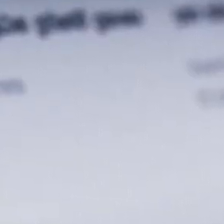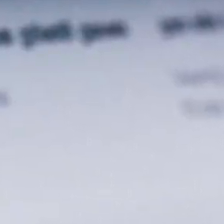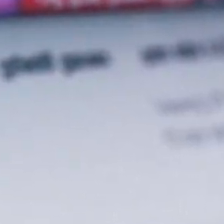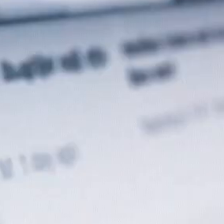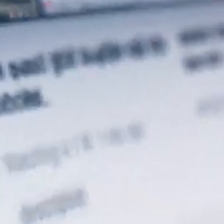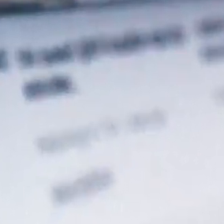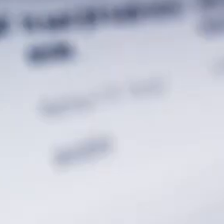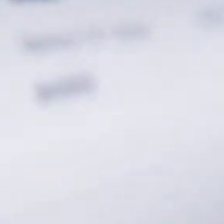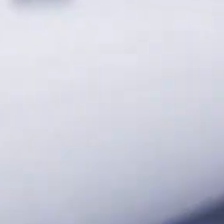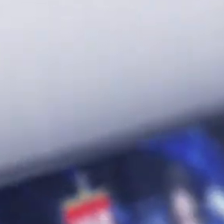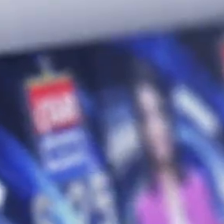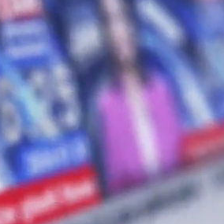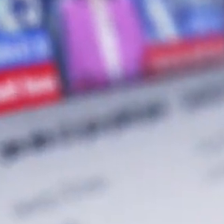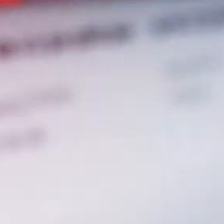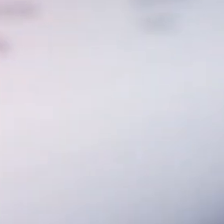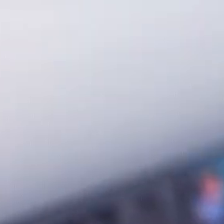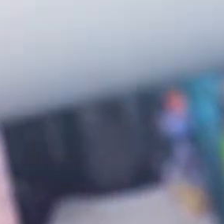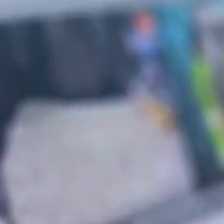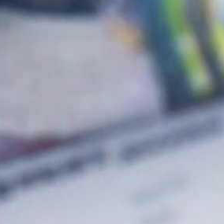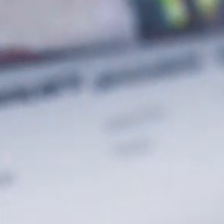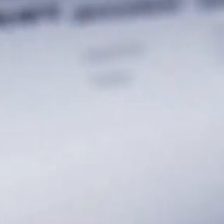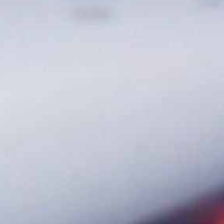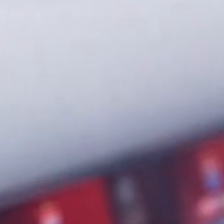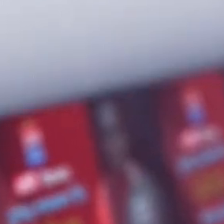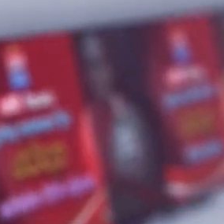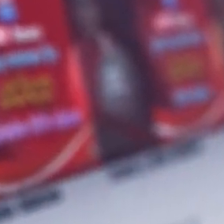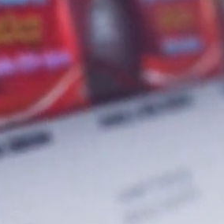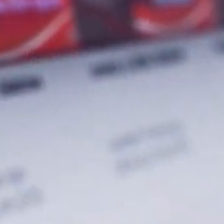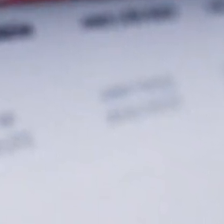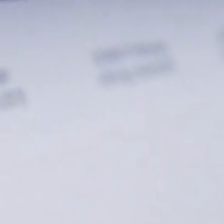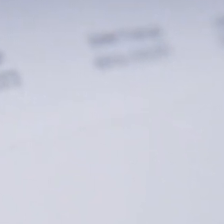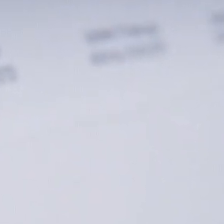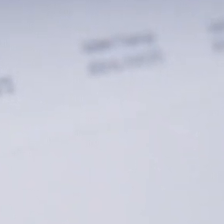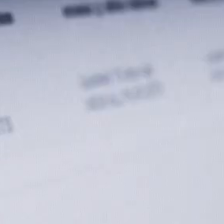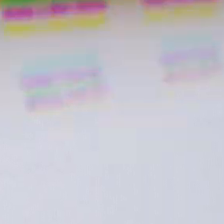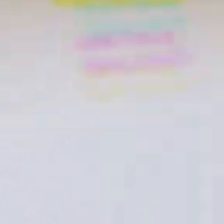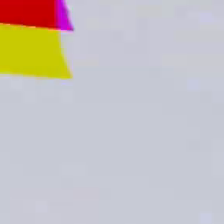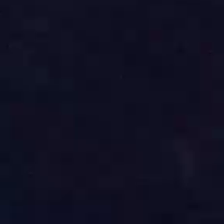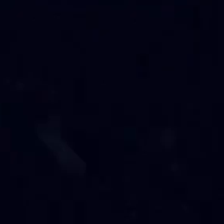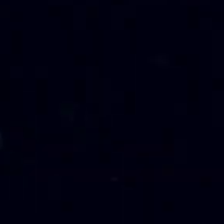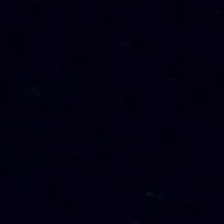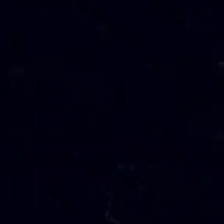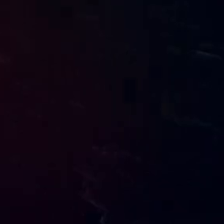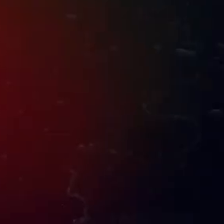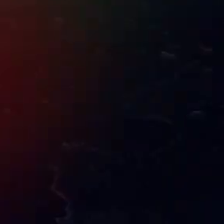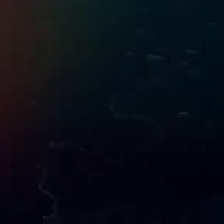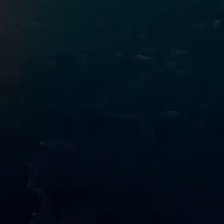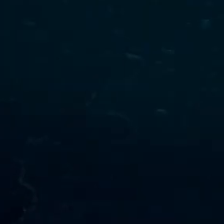පුවත් ඇසිල්ලෙන් දැනගන්න. දසත YouTube නාලිකාව සබ්ස්ක්‍රයිබ් කරන්න.